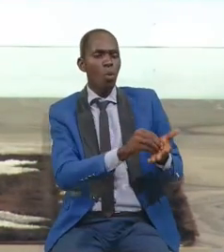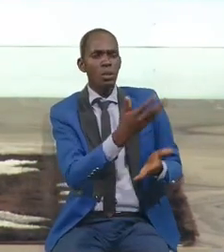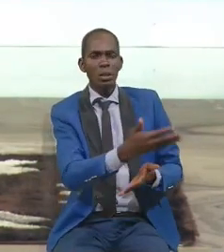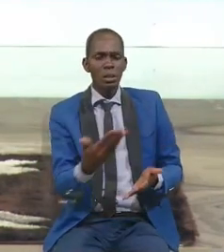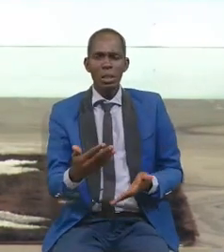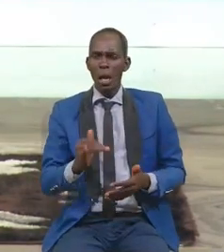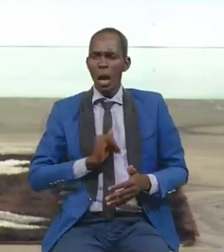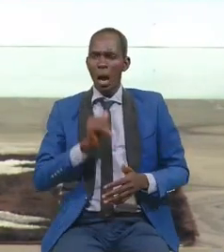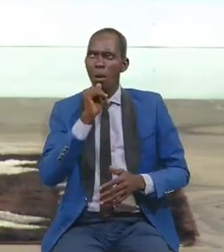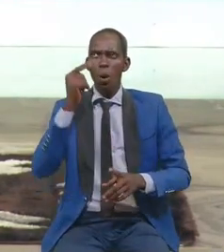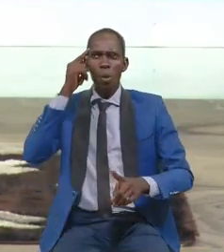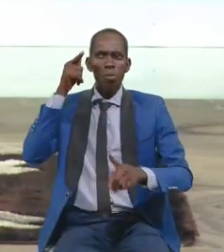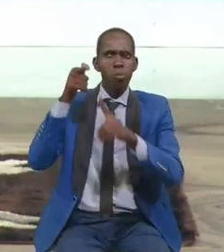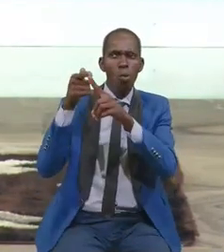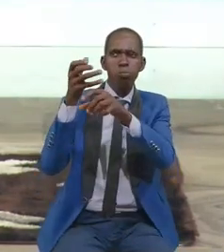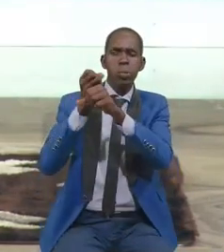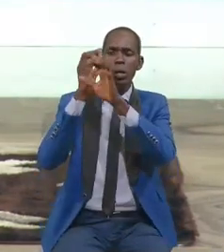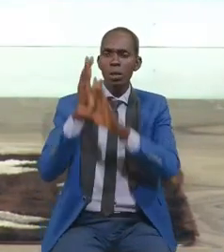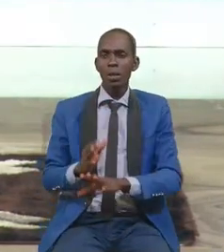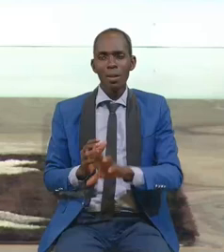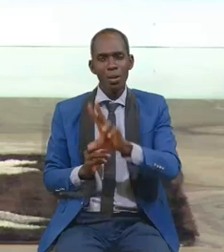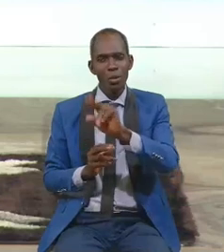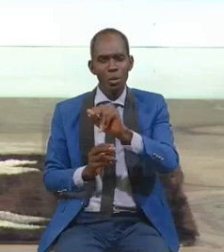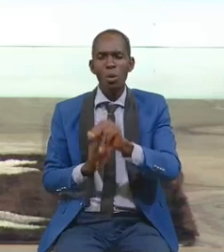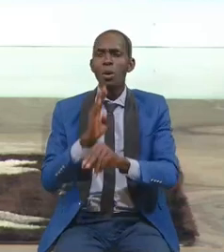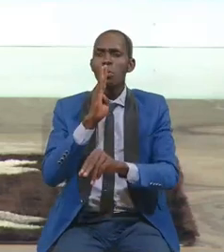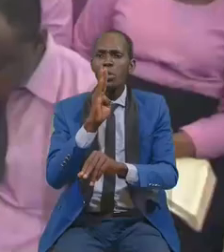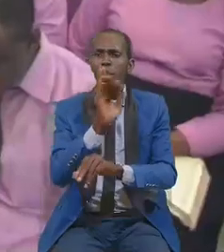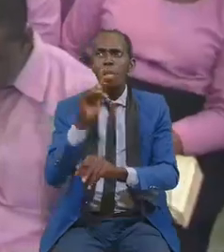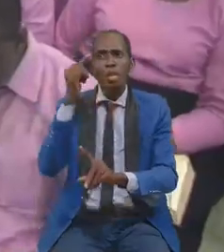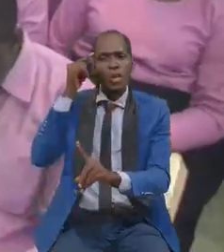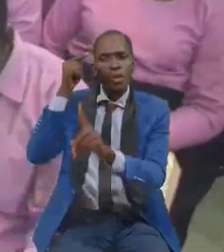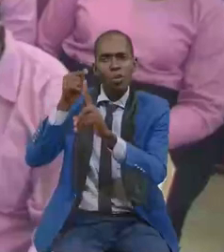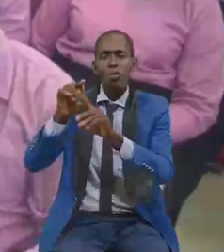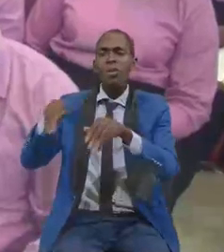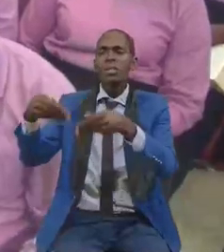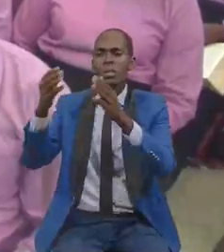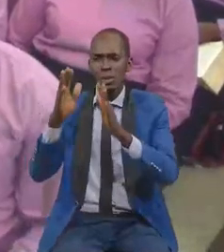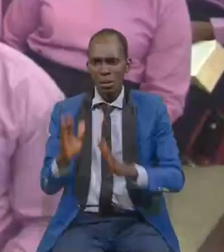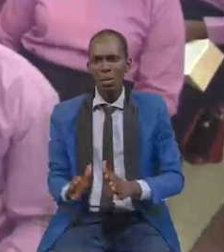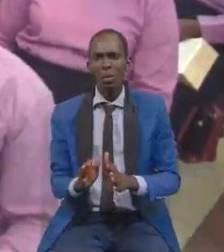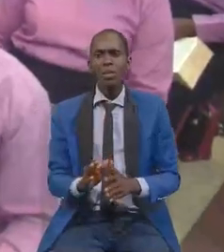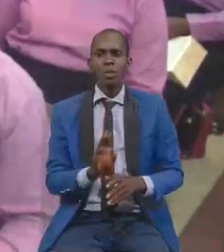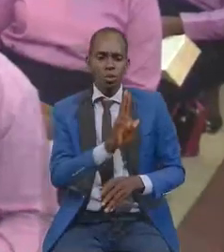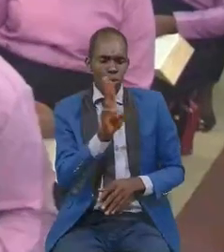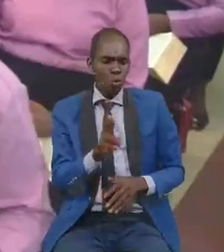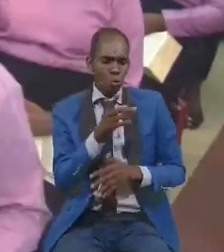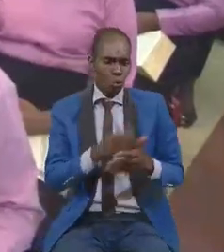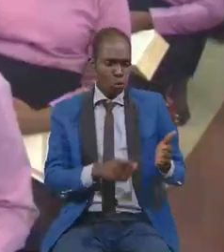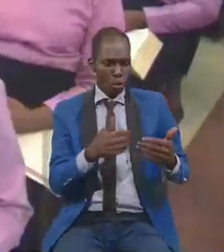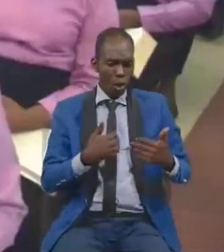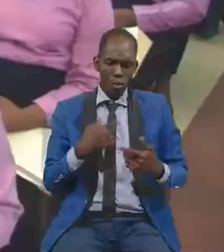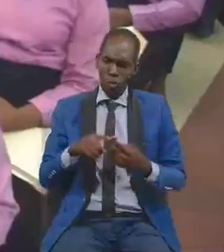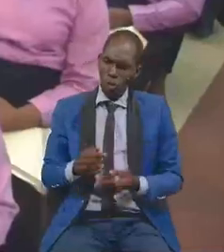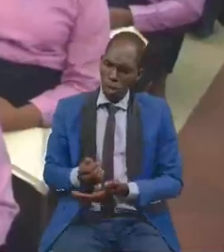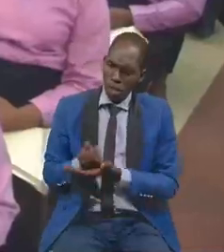Alors sois quelqu'un qui atteint. C'est lorsque tu utilises ce que tu as pour aider les autres que tu vas croître. Tu auras